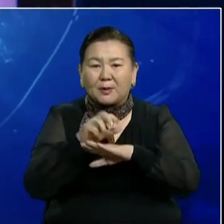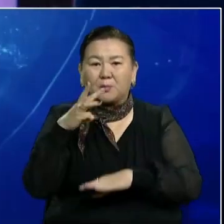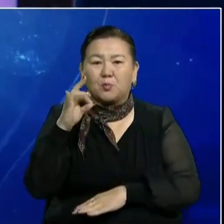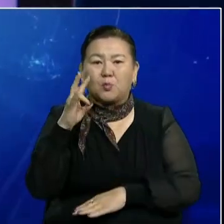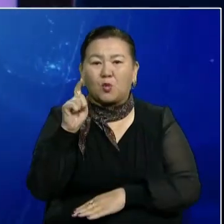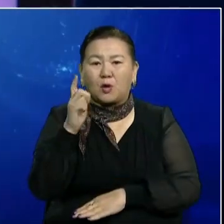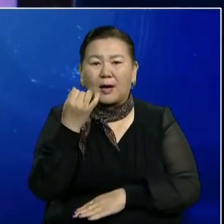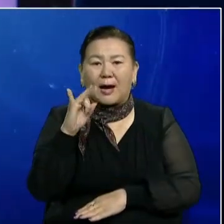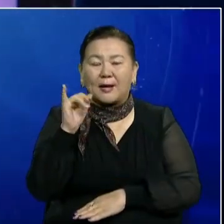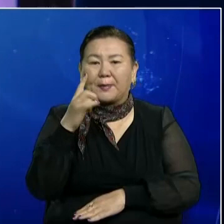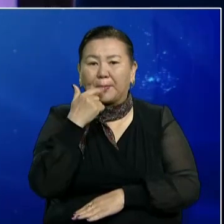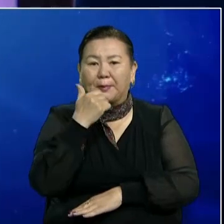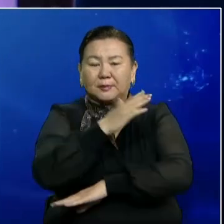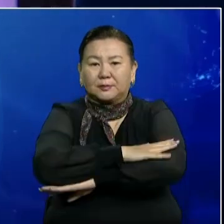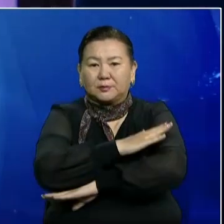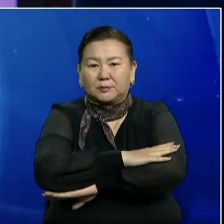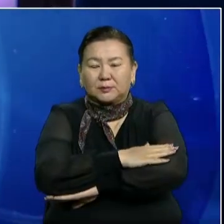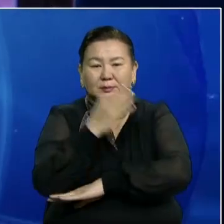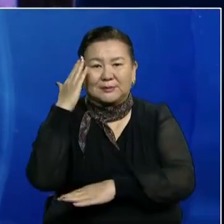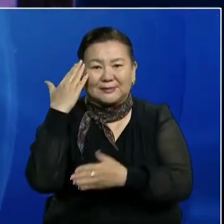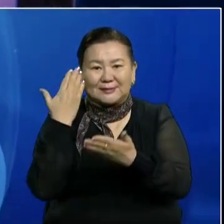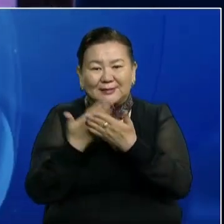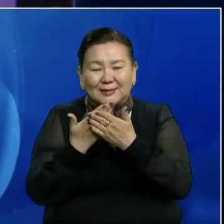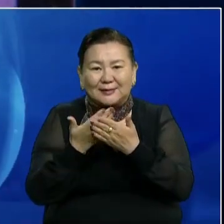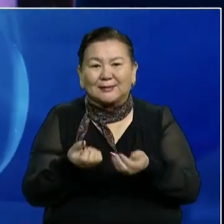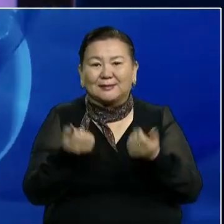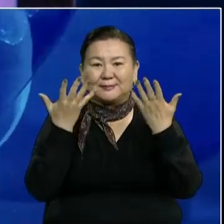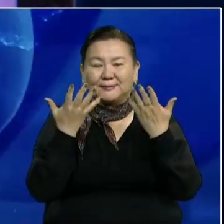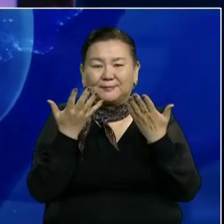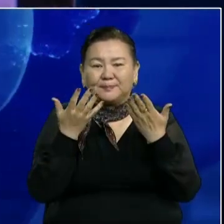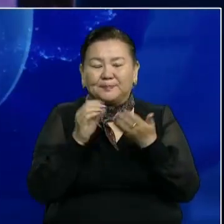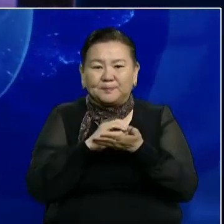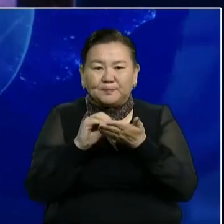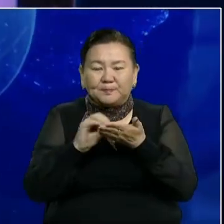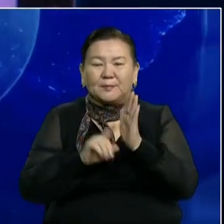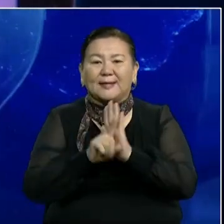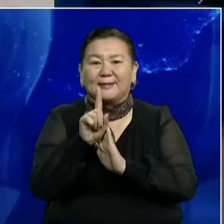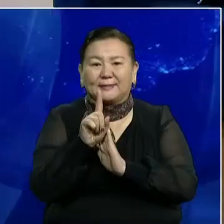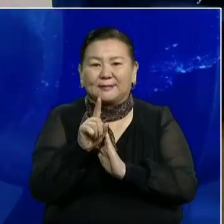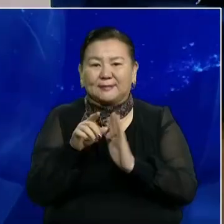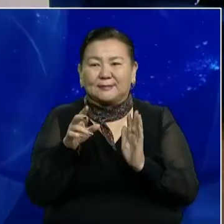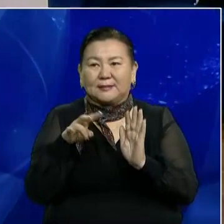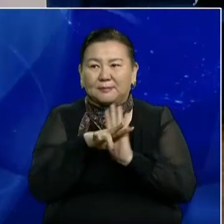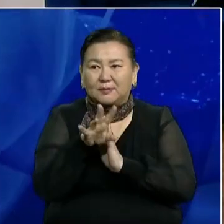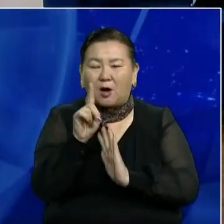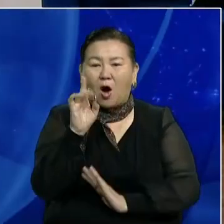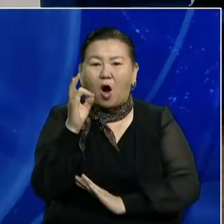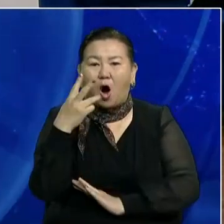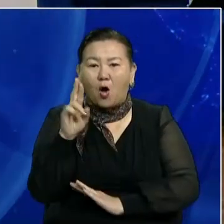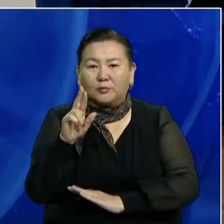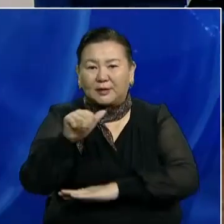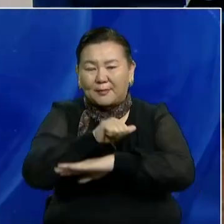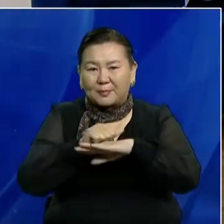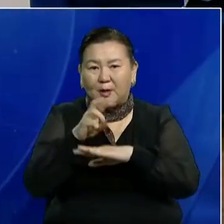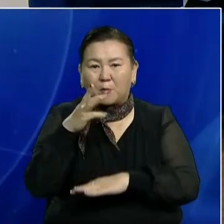сумаас ерөнхий боловсролын сурагчдад маань энэ санал санаачлагыг бас гаргаад хэрэгжүүлээд эхлүүлэх гээд явж байгаа маа. Тэгэхээр студид маань Ховд аймгийн Мөн Хайрхан сумын